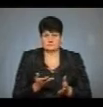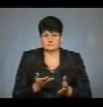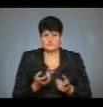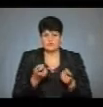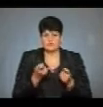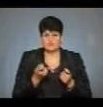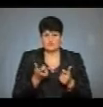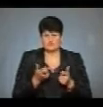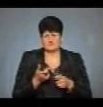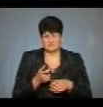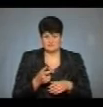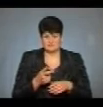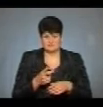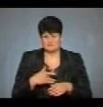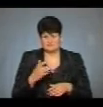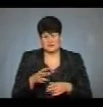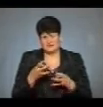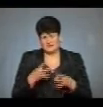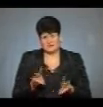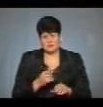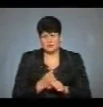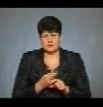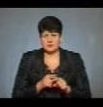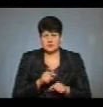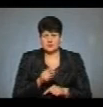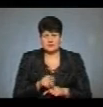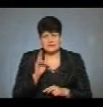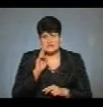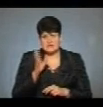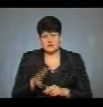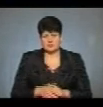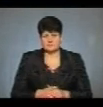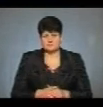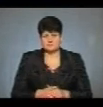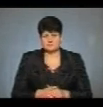трохи жорстко, якщо чесно. Навіщо таке робити? Не знаю.